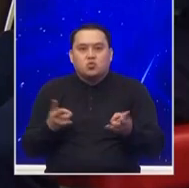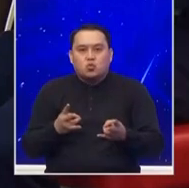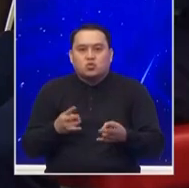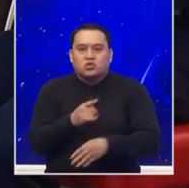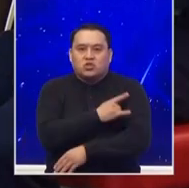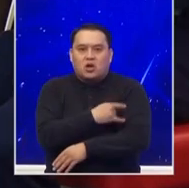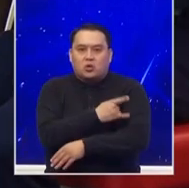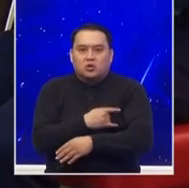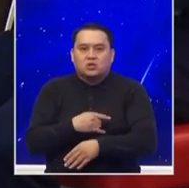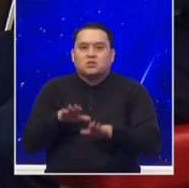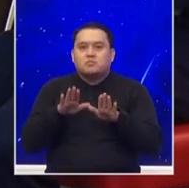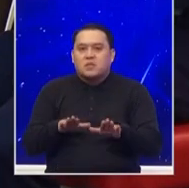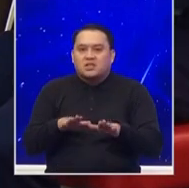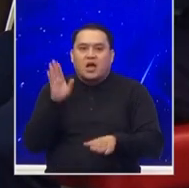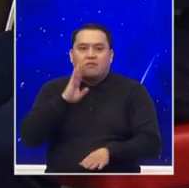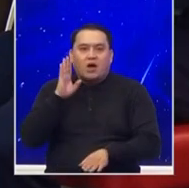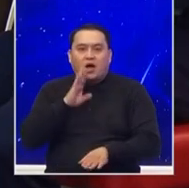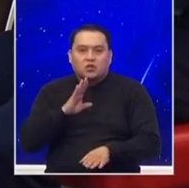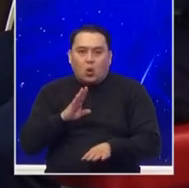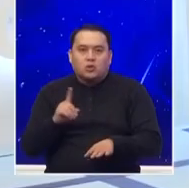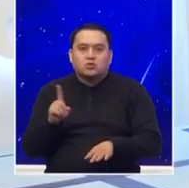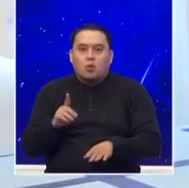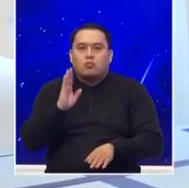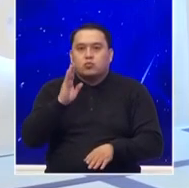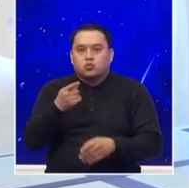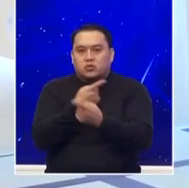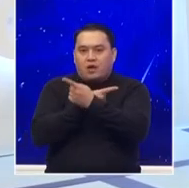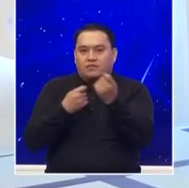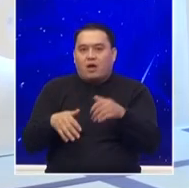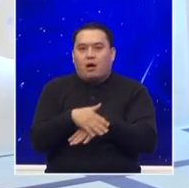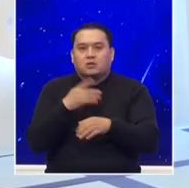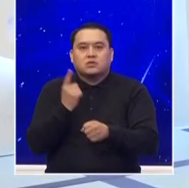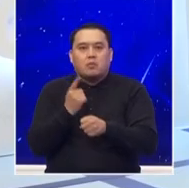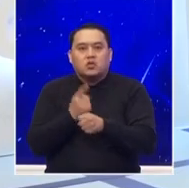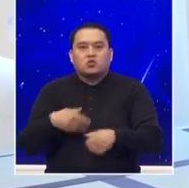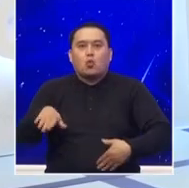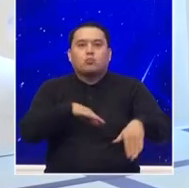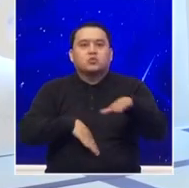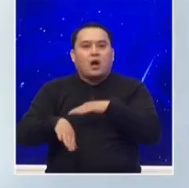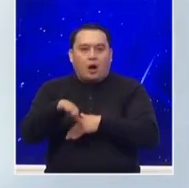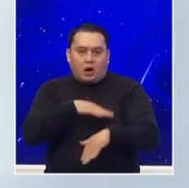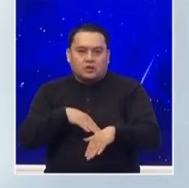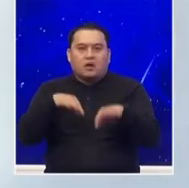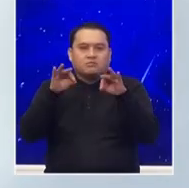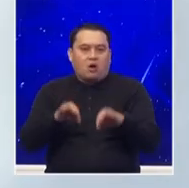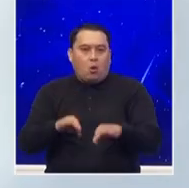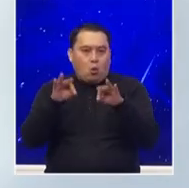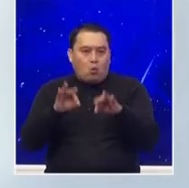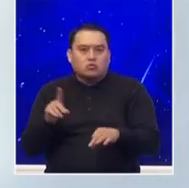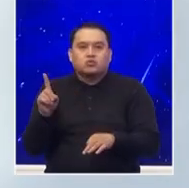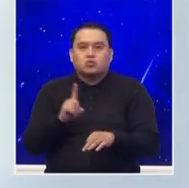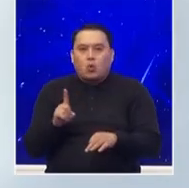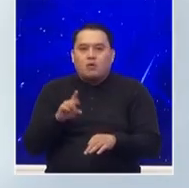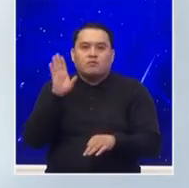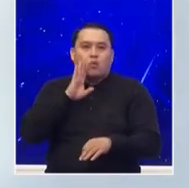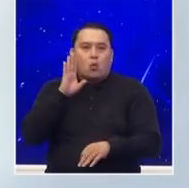придется дежурить на излюбленных жителями водоемах Семеречья. Они будут извещать население о запрете купания. Также спикеры напомнили, что погружение